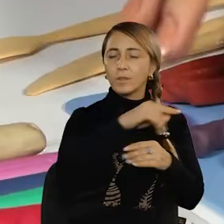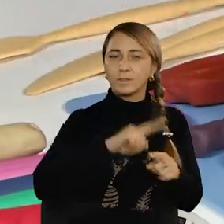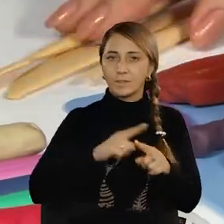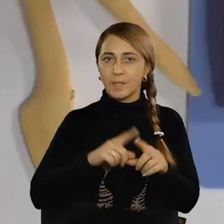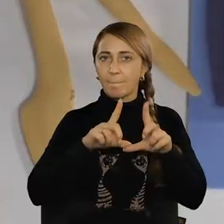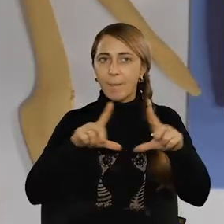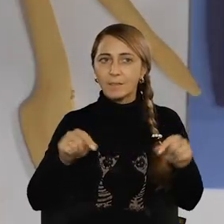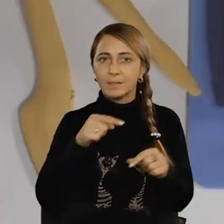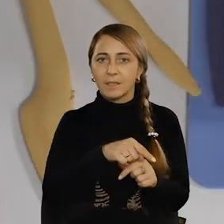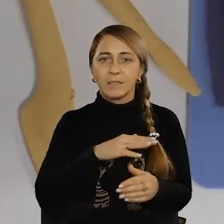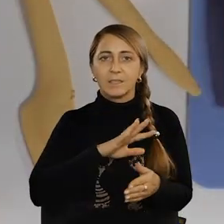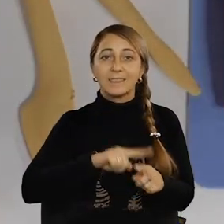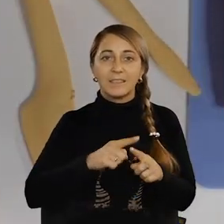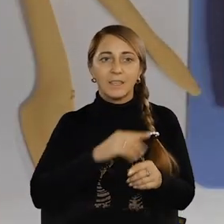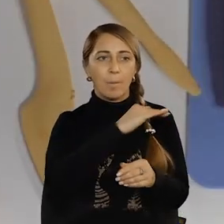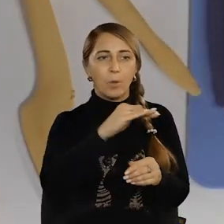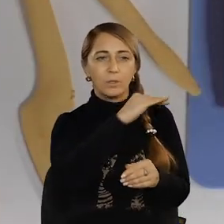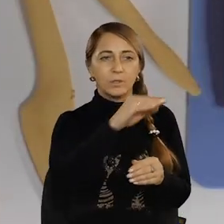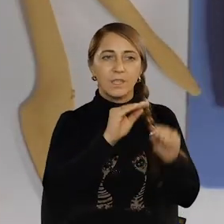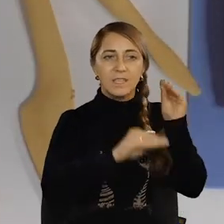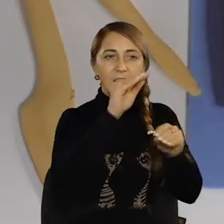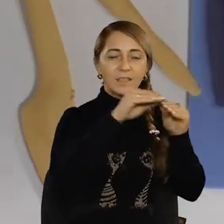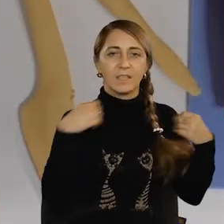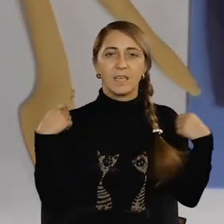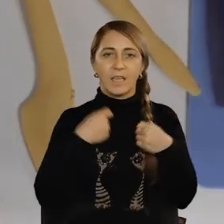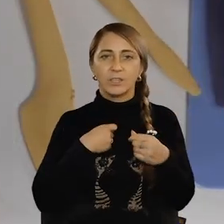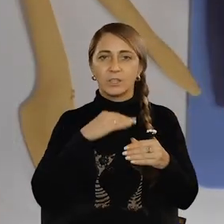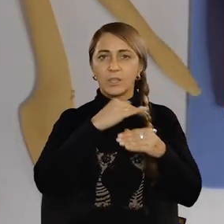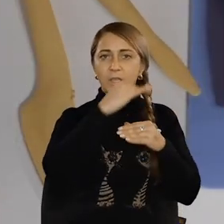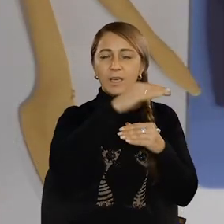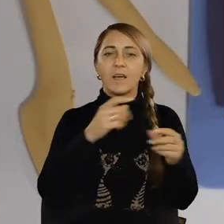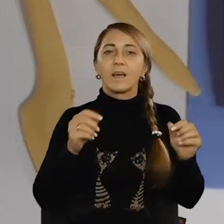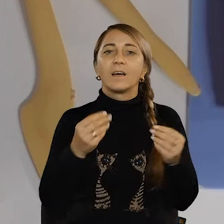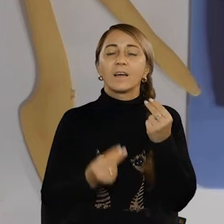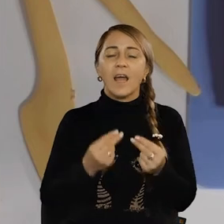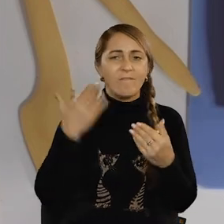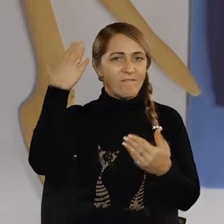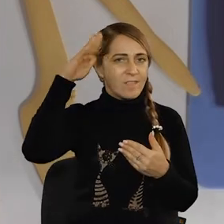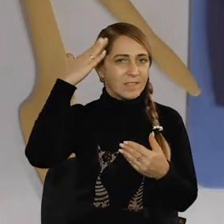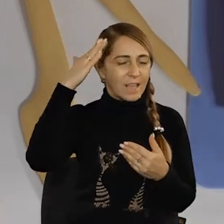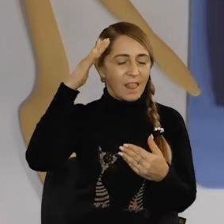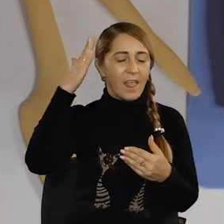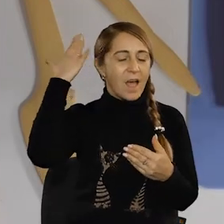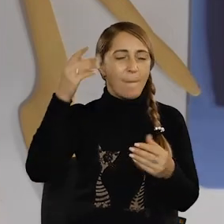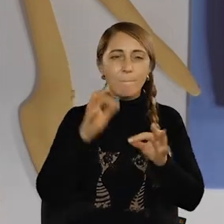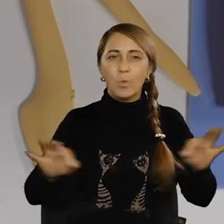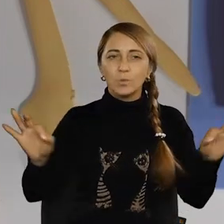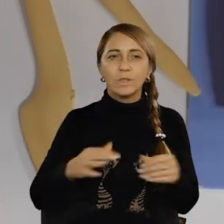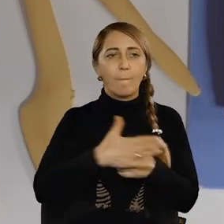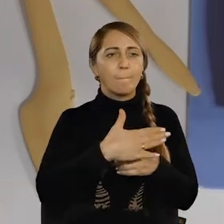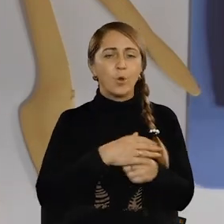бутиках? На тих полицях складені речі лежать. Грає весела музика, поруч працюють